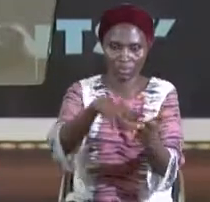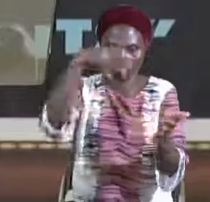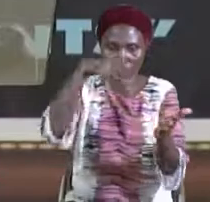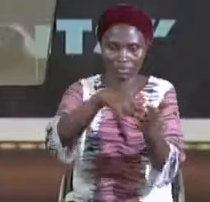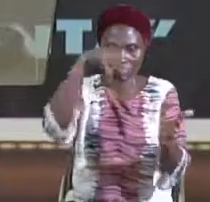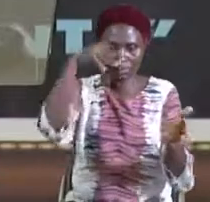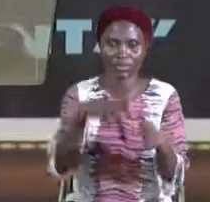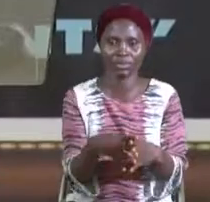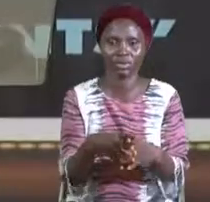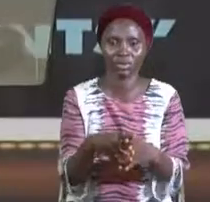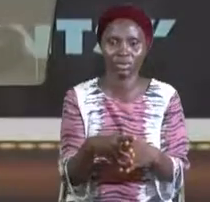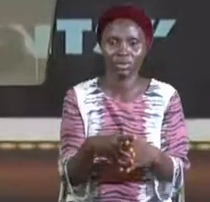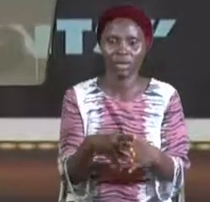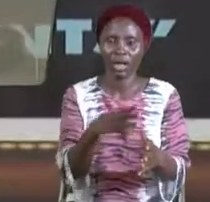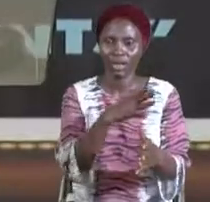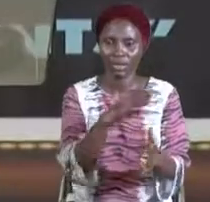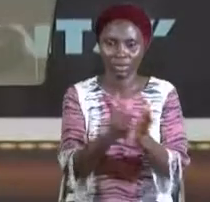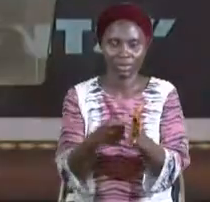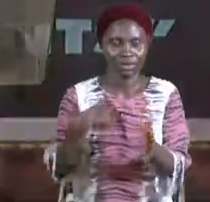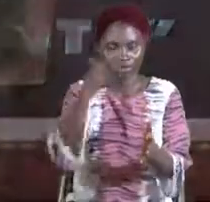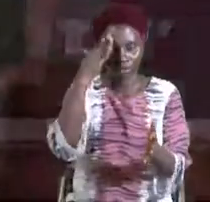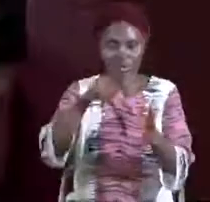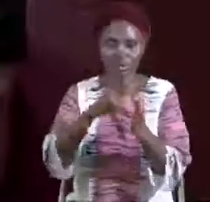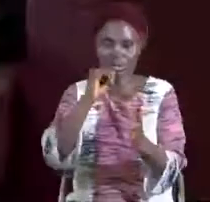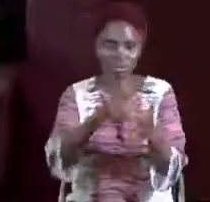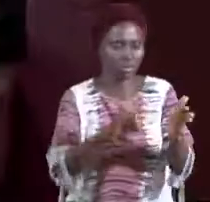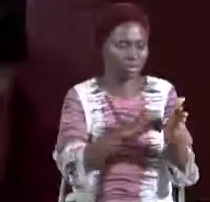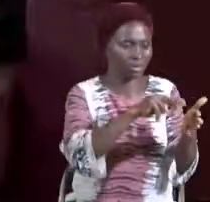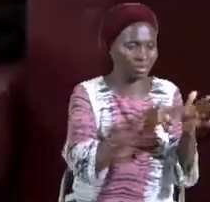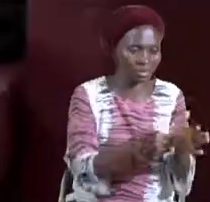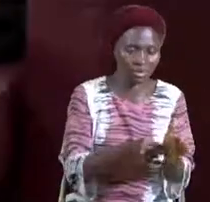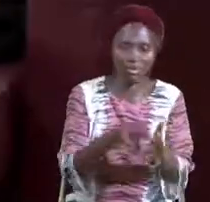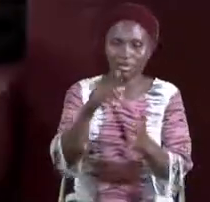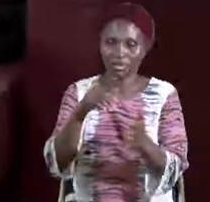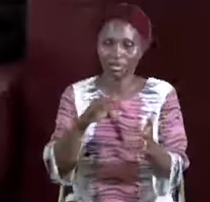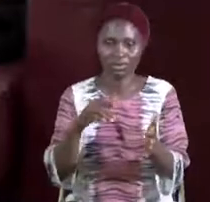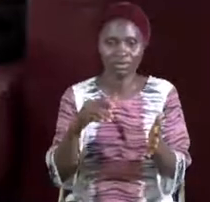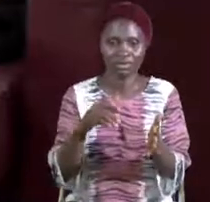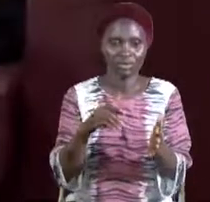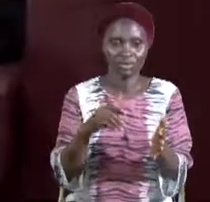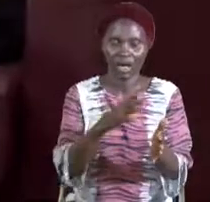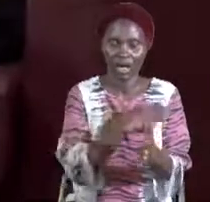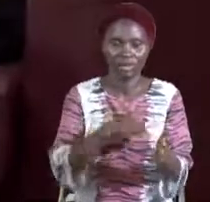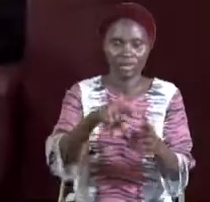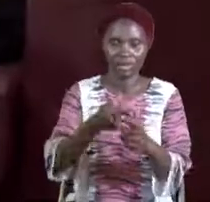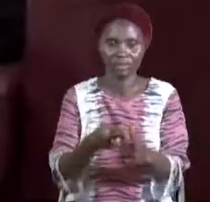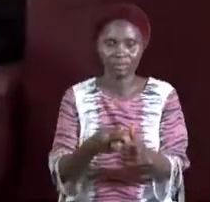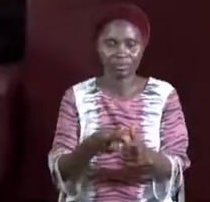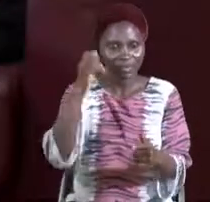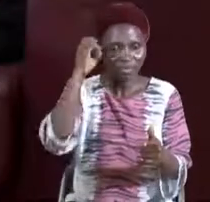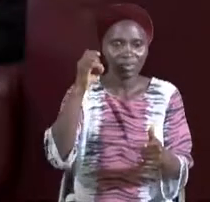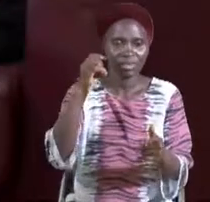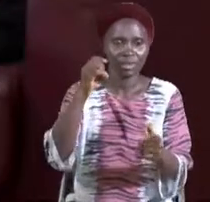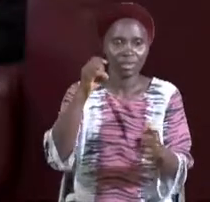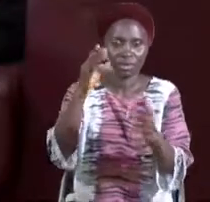dire. Maintenant, Dieu commence à expliquer et à révéler les choses. voulant nous toucher la seconde fois,